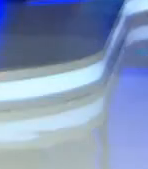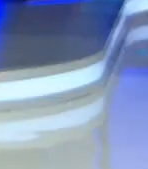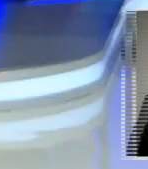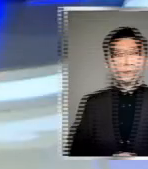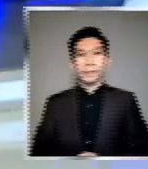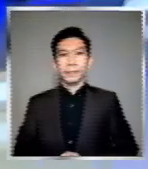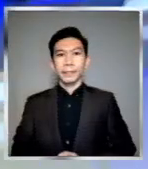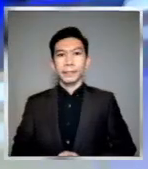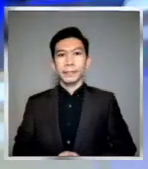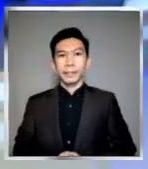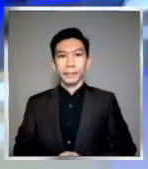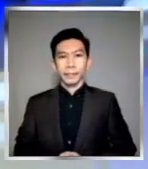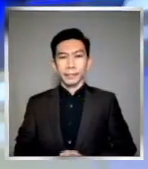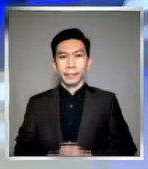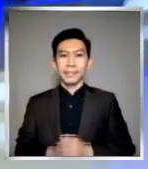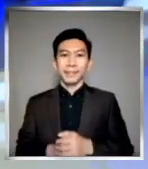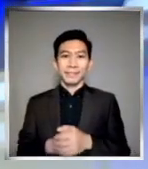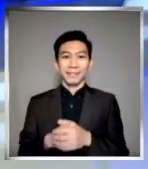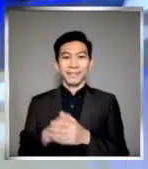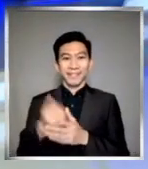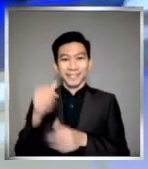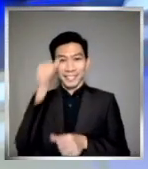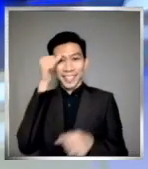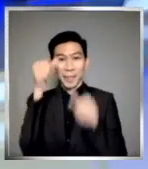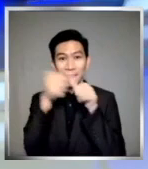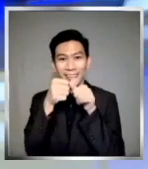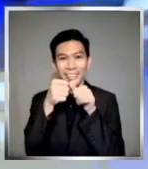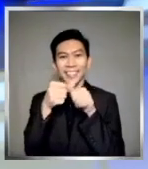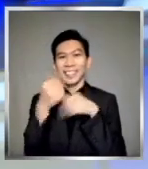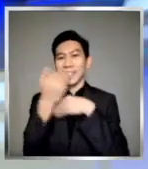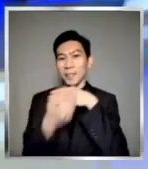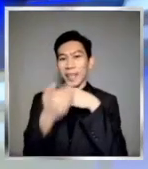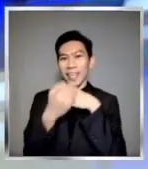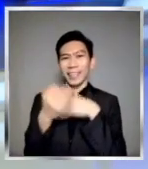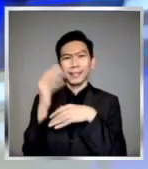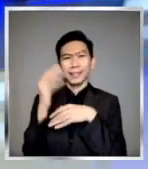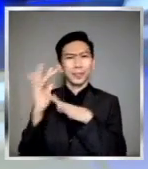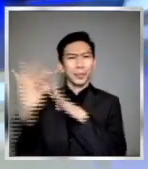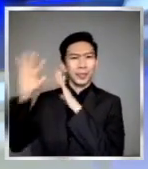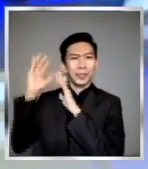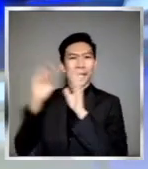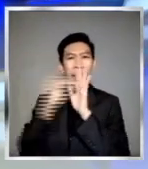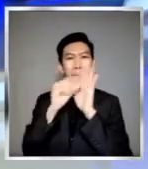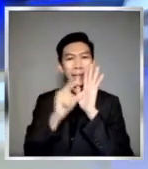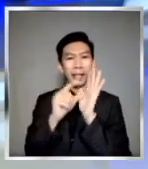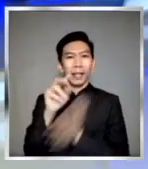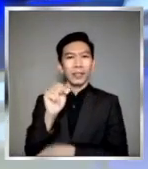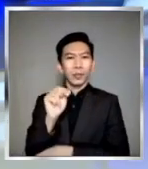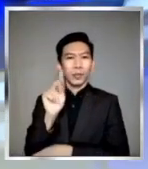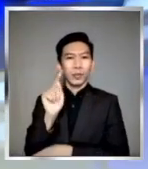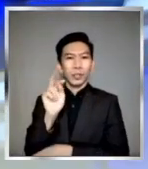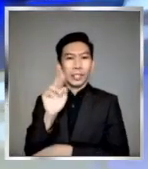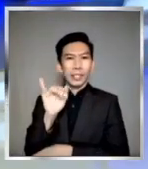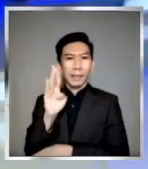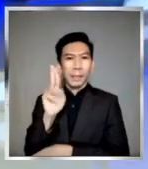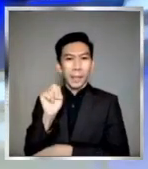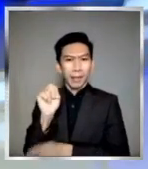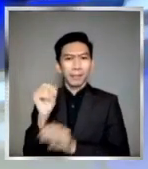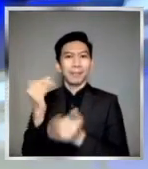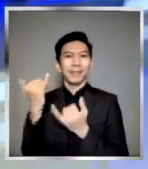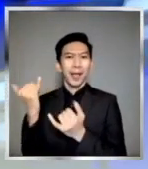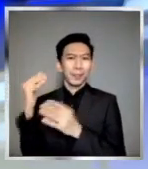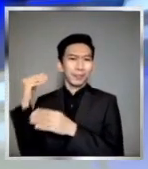Ang tinapay na Nutribond na unang natikman nung martial law may bagong variant. Ang enhanced Nutribond, siksik daw